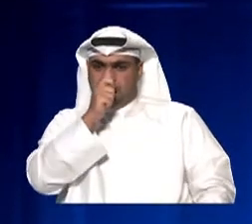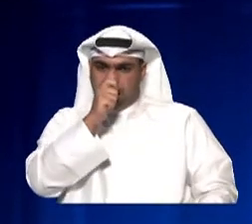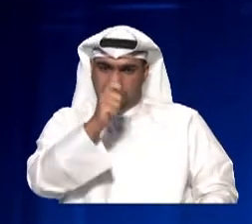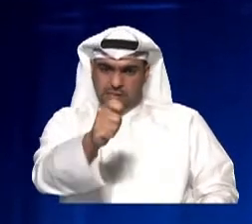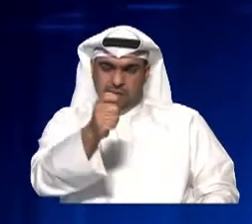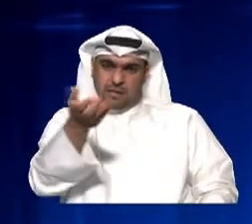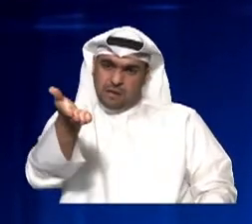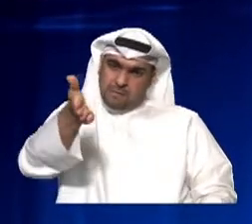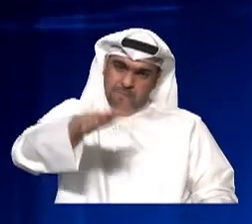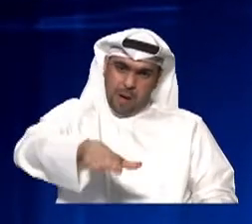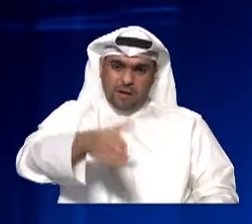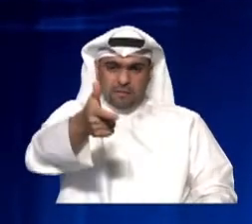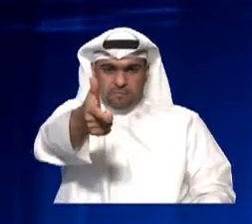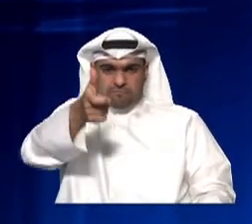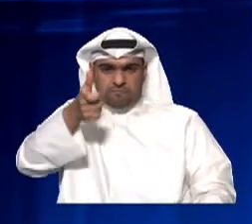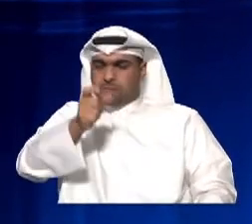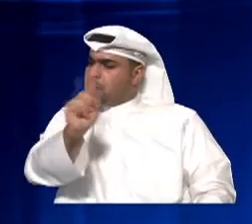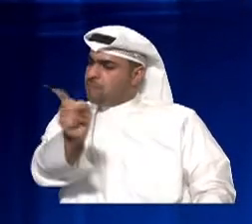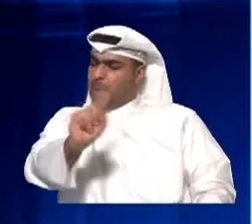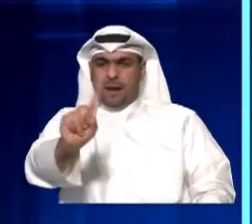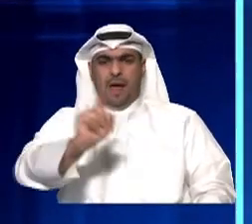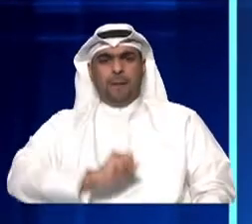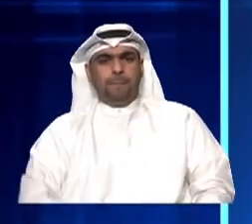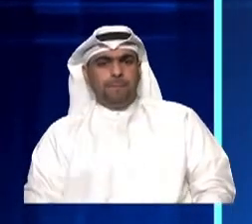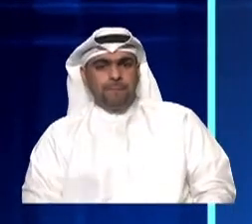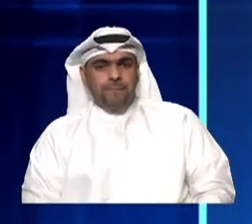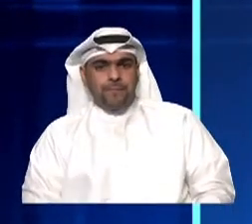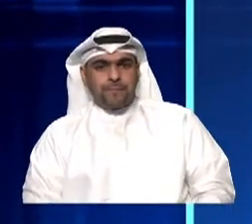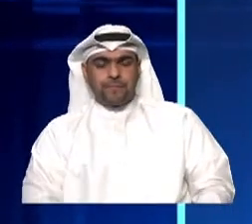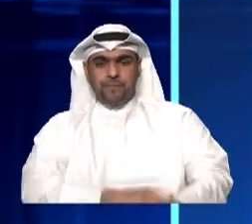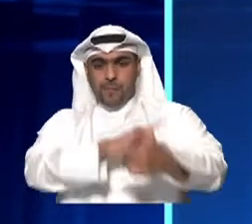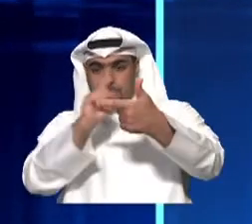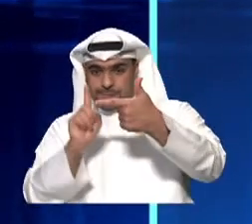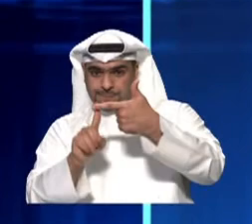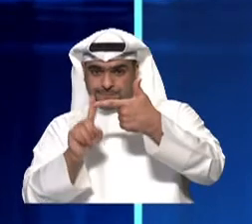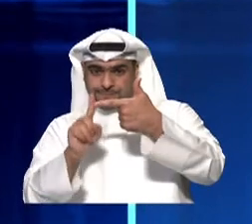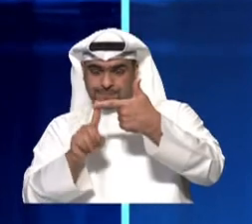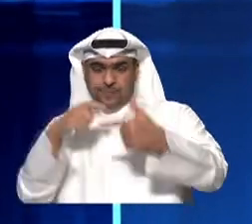وحفظ حقوقهم المشروعة. وأكدت الوزارة استمرار هذه